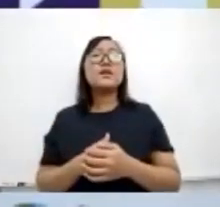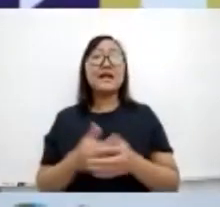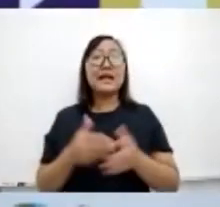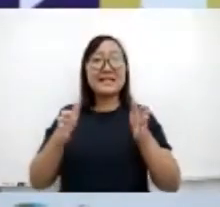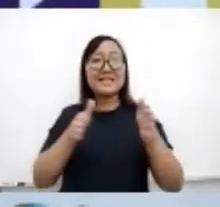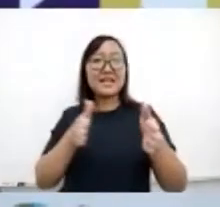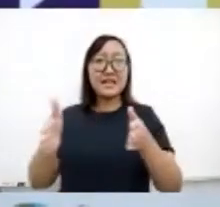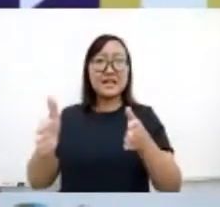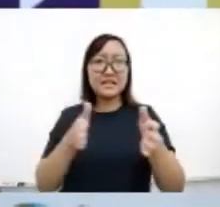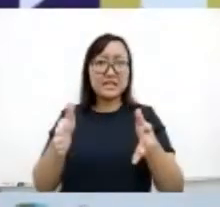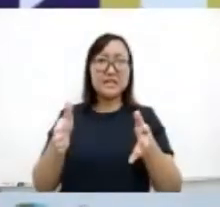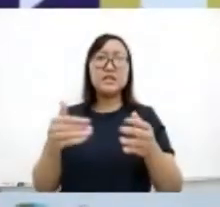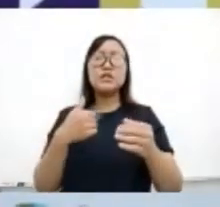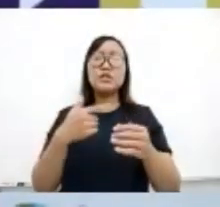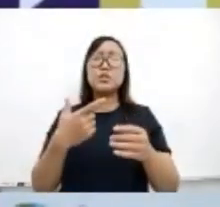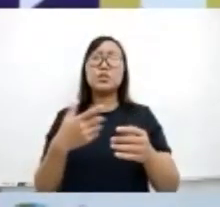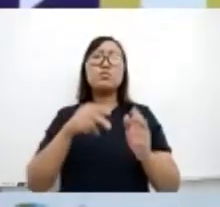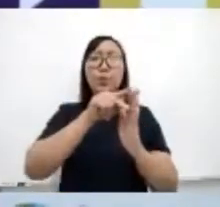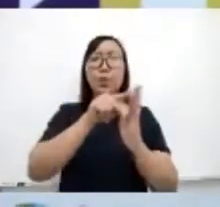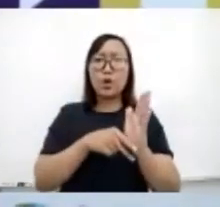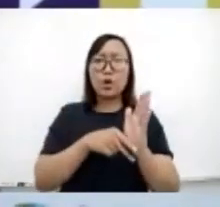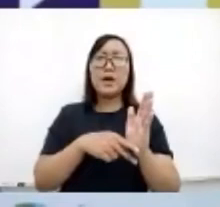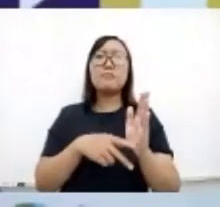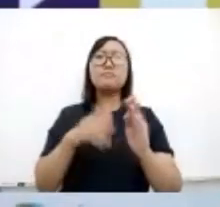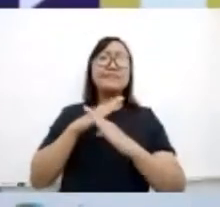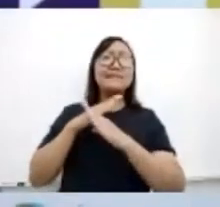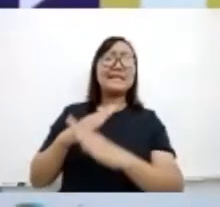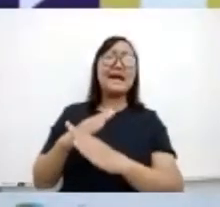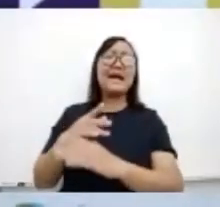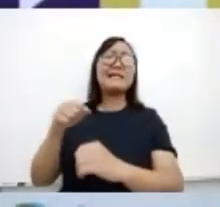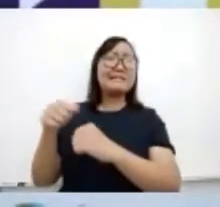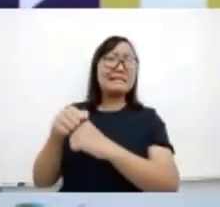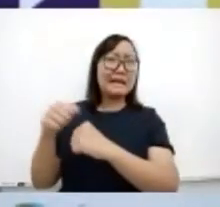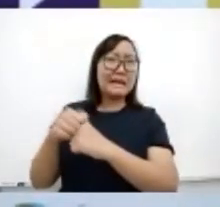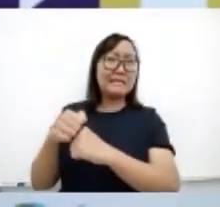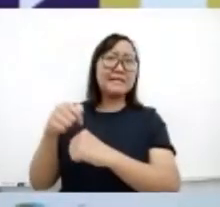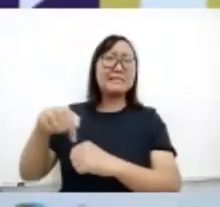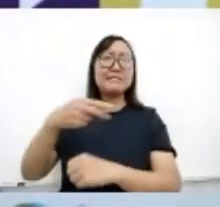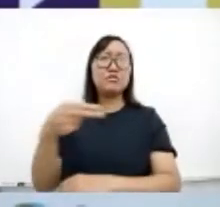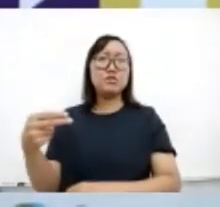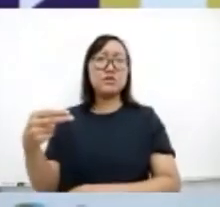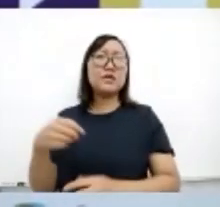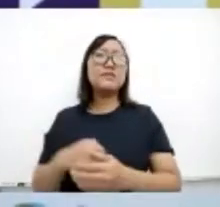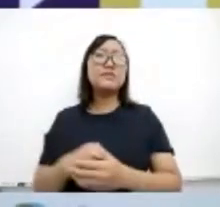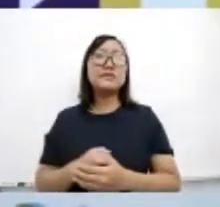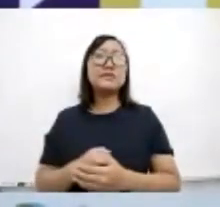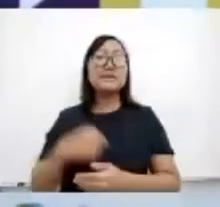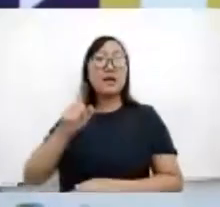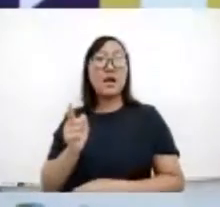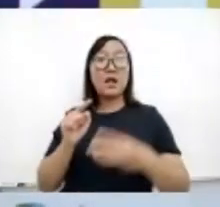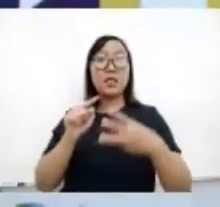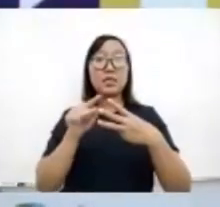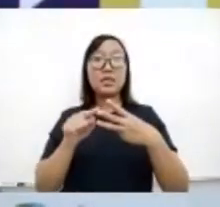penanganan ekstrimisme kekerasan di Indonesia bersama kita sudah hadir adat juga narasumber yang